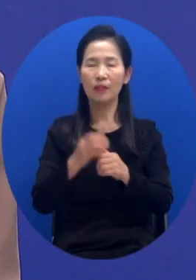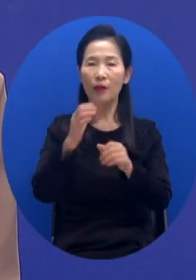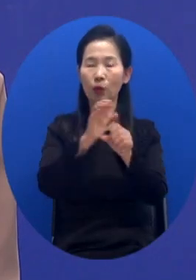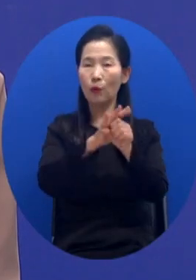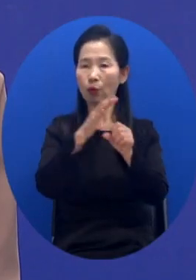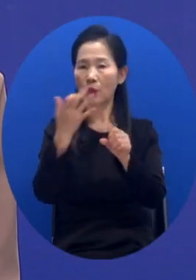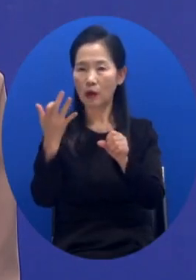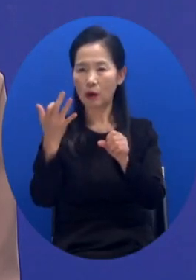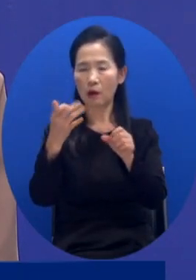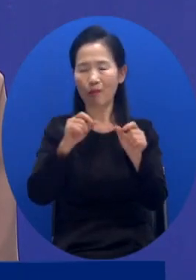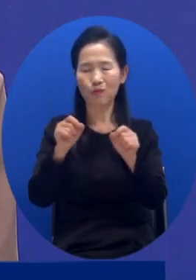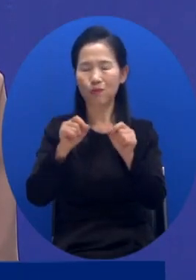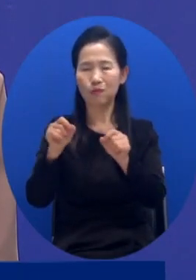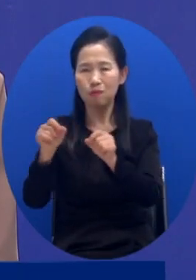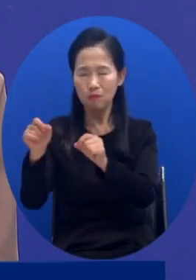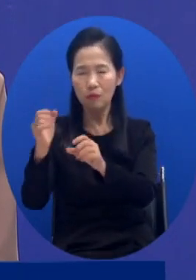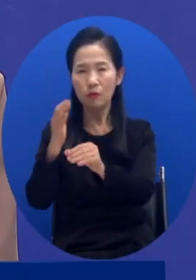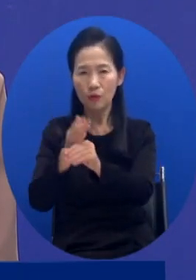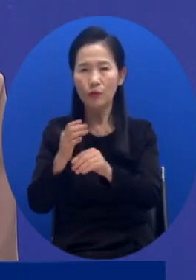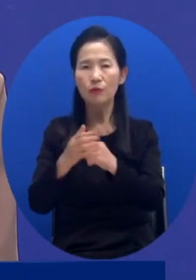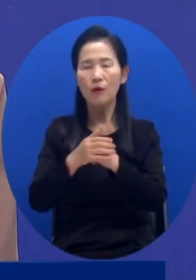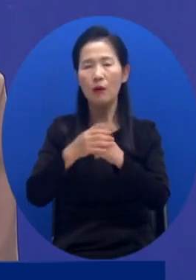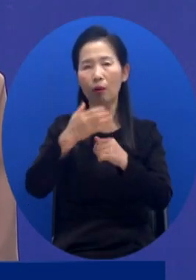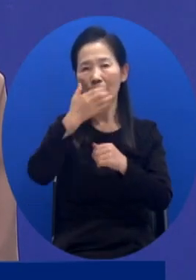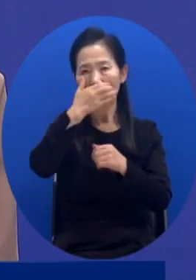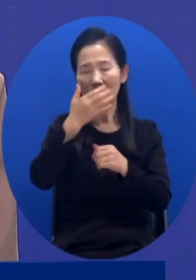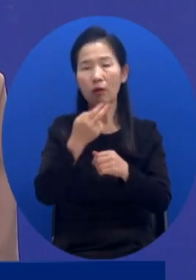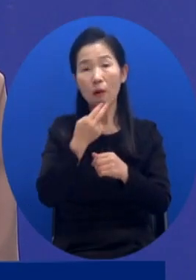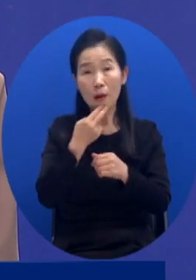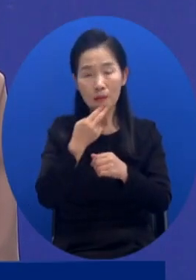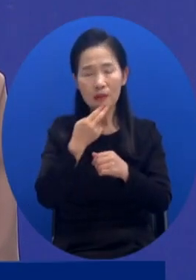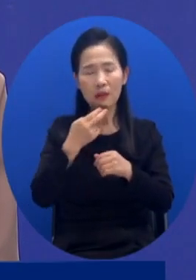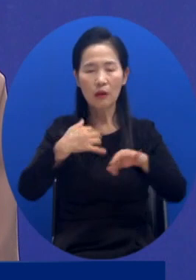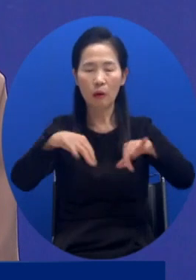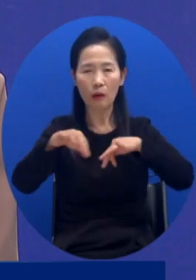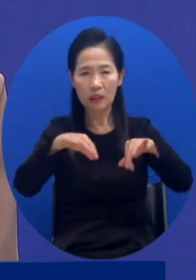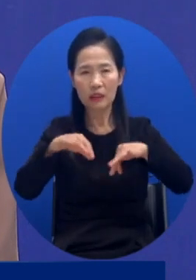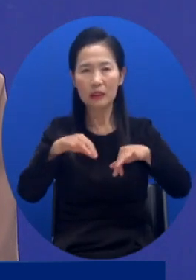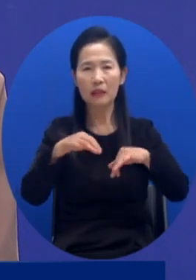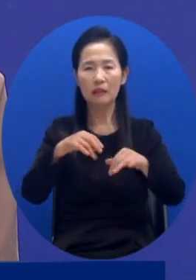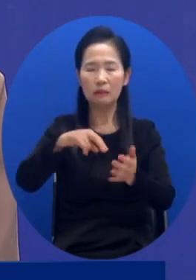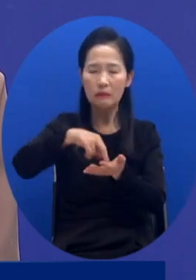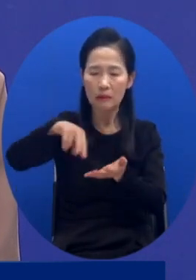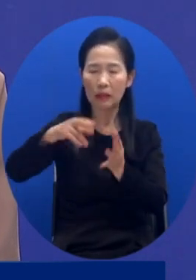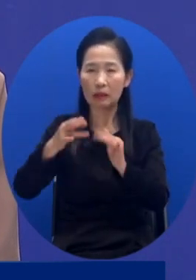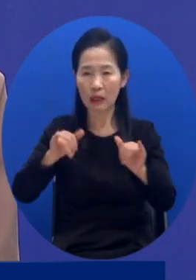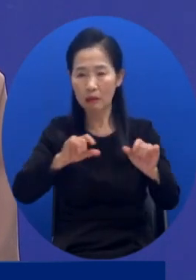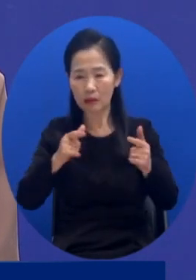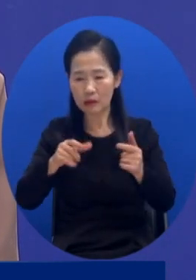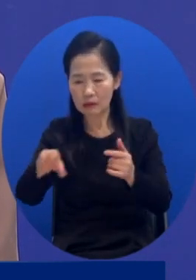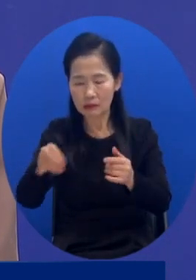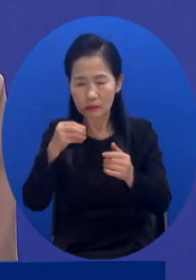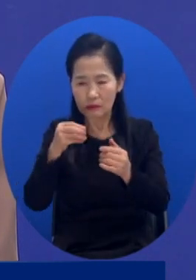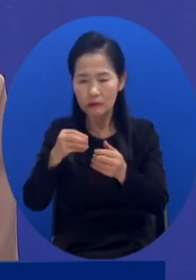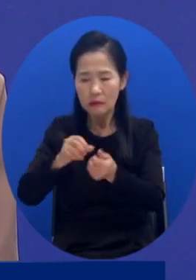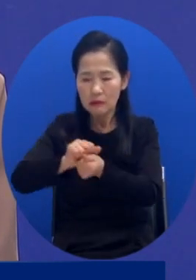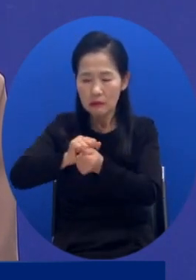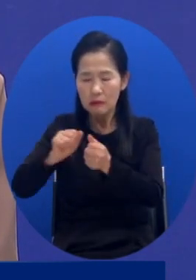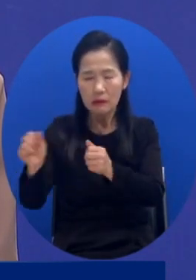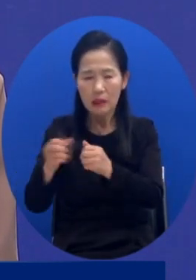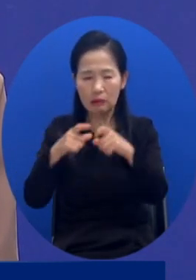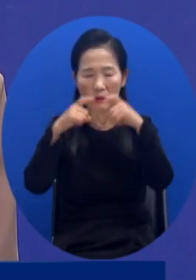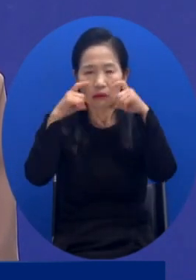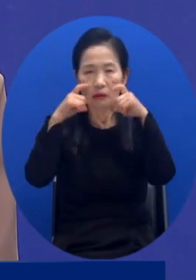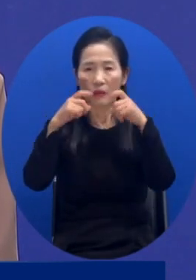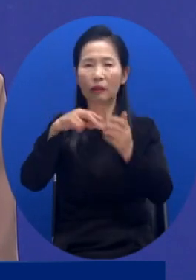코로나19가 장기화하고 있는 가운데 마스크조차 없는 거리 노숙인들은 버려진 마스크를 주워 씻어서 다시 사용하는